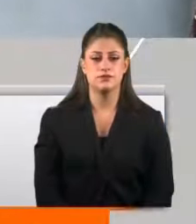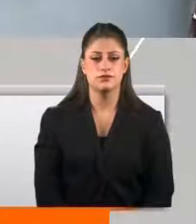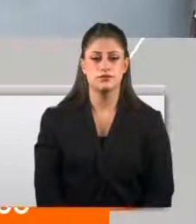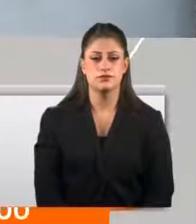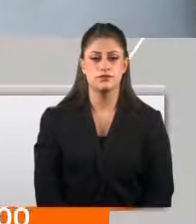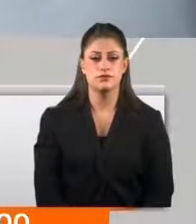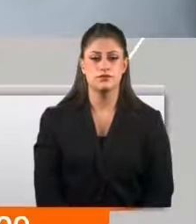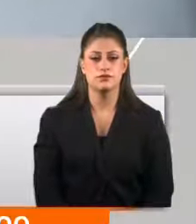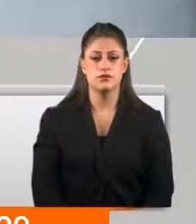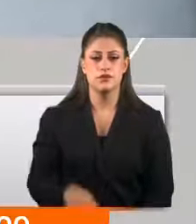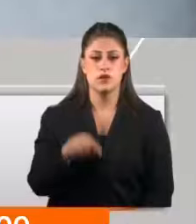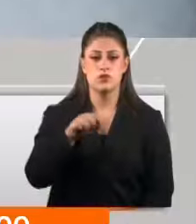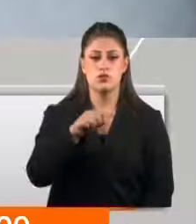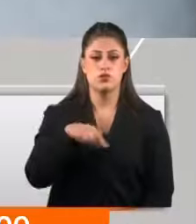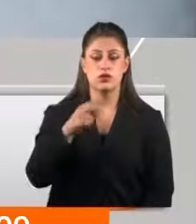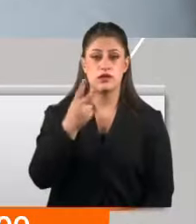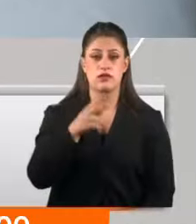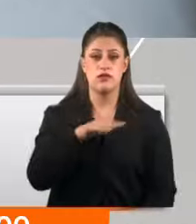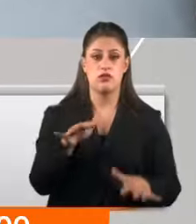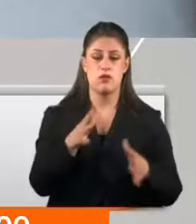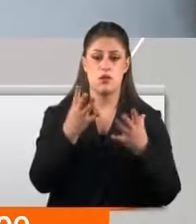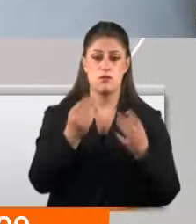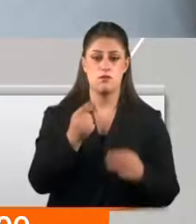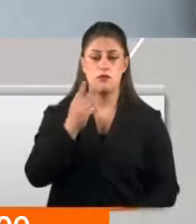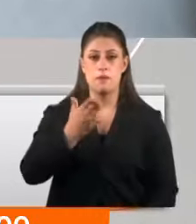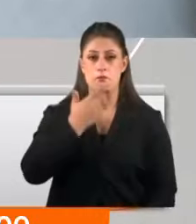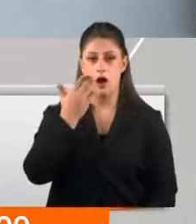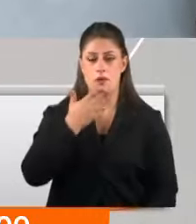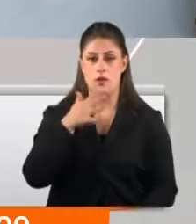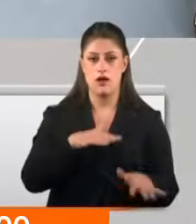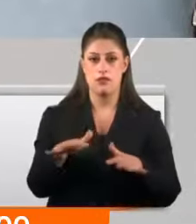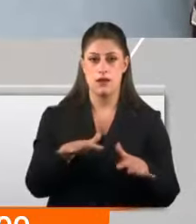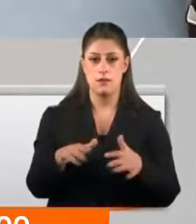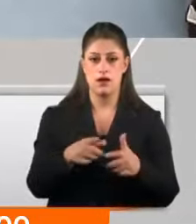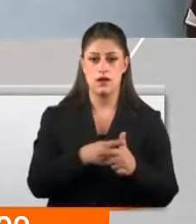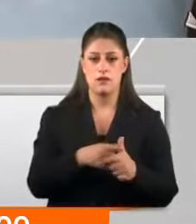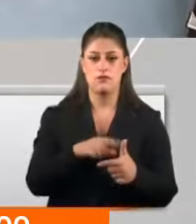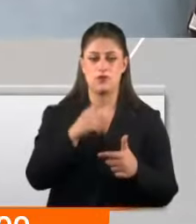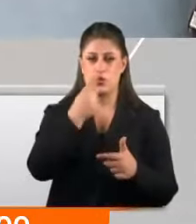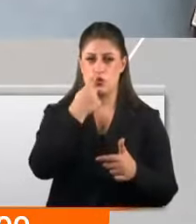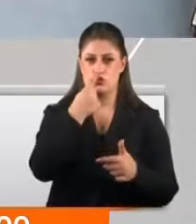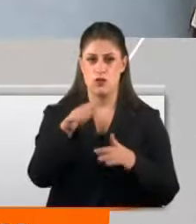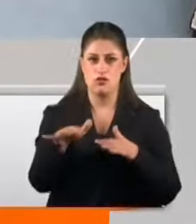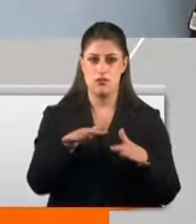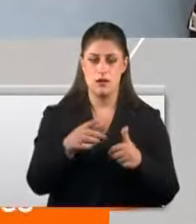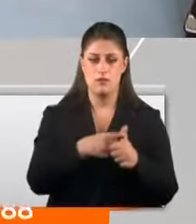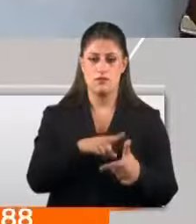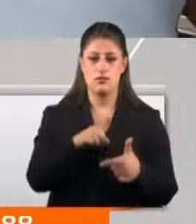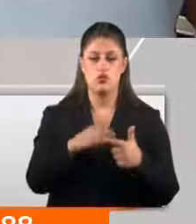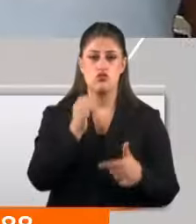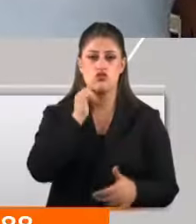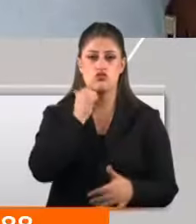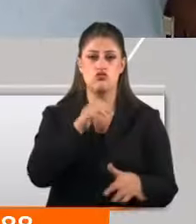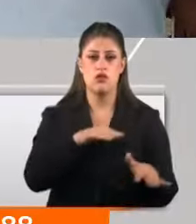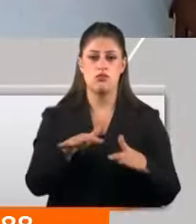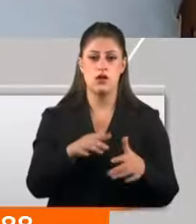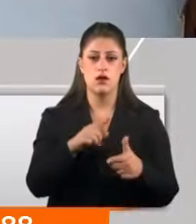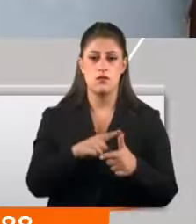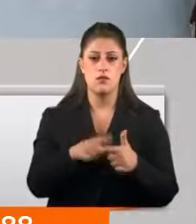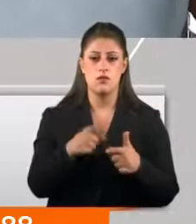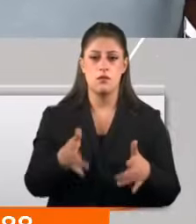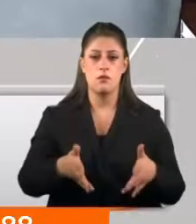fazla. Burası iki tane deprem gördü. Bir Marmara depremi, şey Gölcük depremi, bir de Dicle depremi, bir 7.4, bir 7.2. Hiç